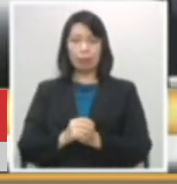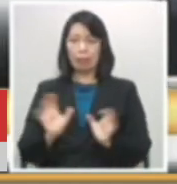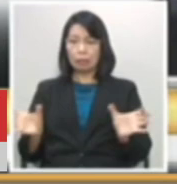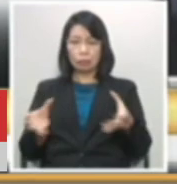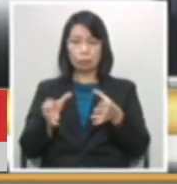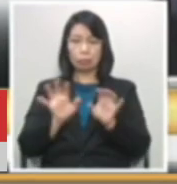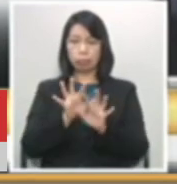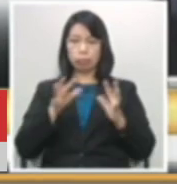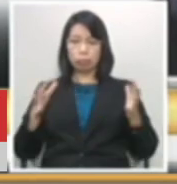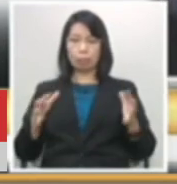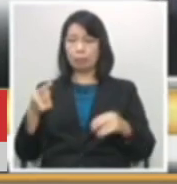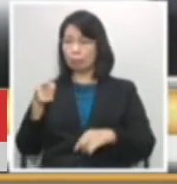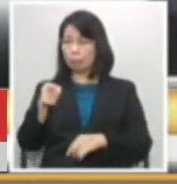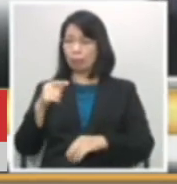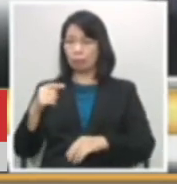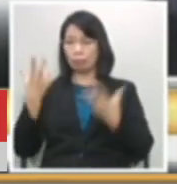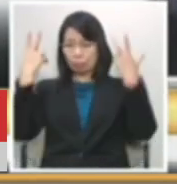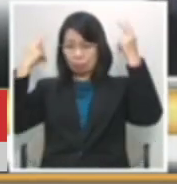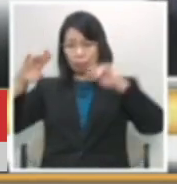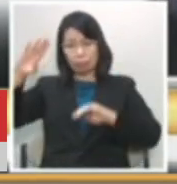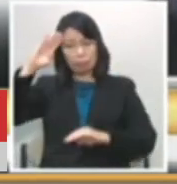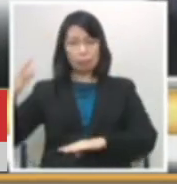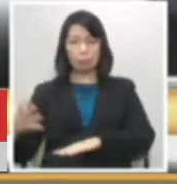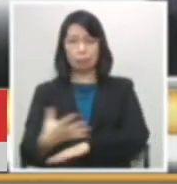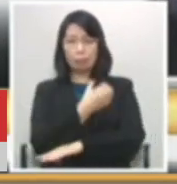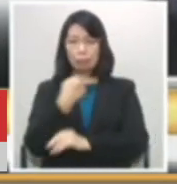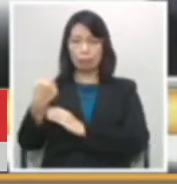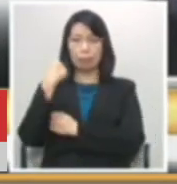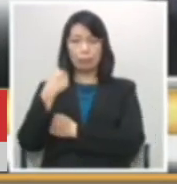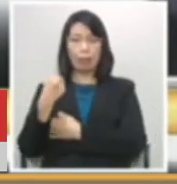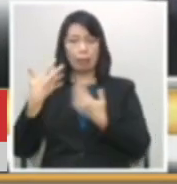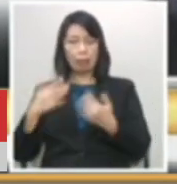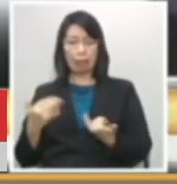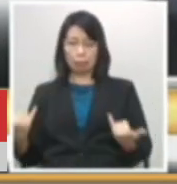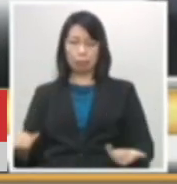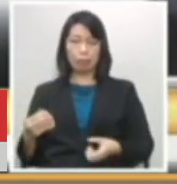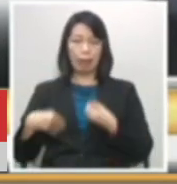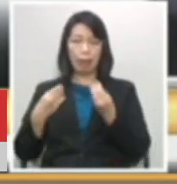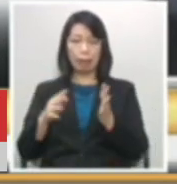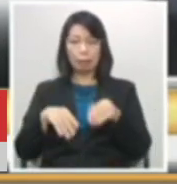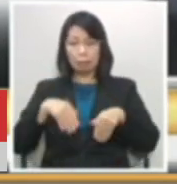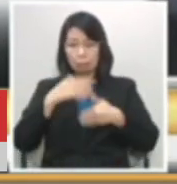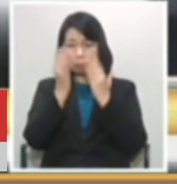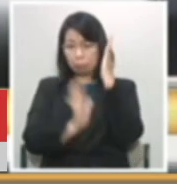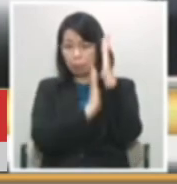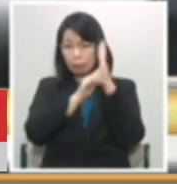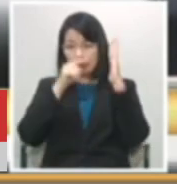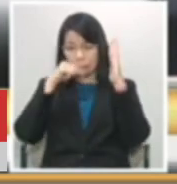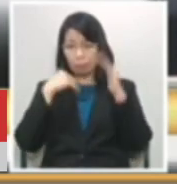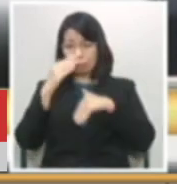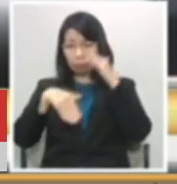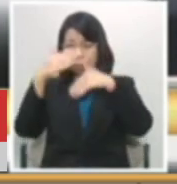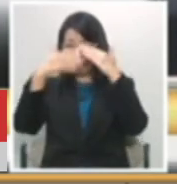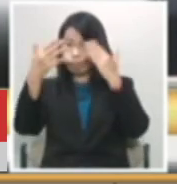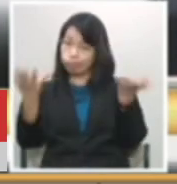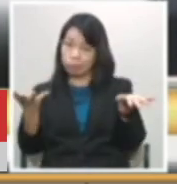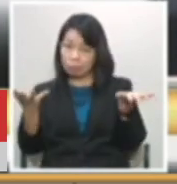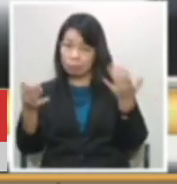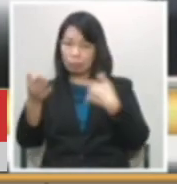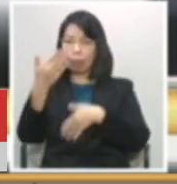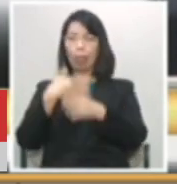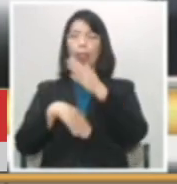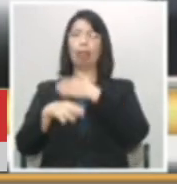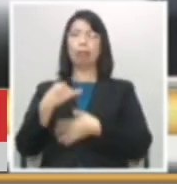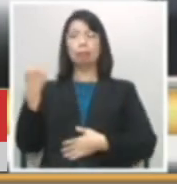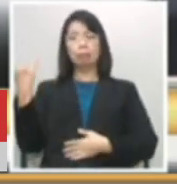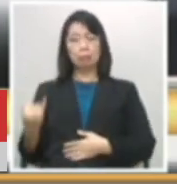ได้เกิดความสิ่งที่ดีงามขึ้นกับประเทศของเราเลยมีแต่สิ่งที่วนเวียนแล้วก็ซ้ำซากรวมถึงปัญหาของประชาชน